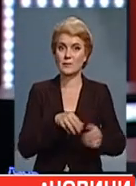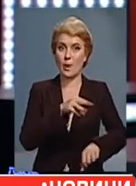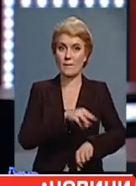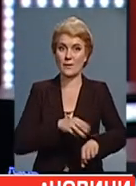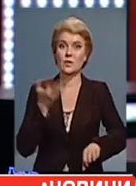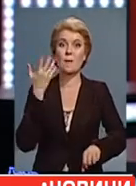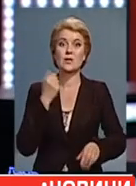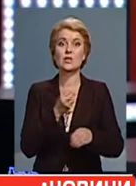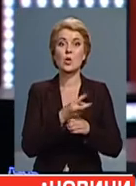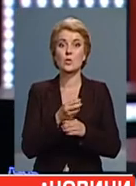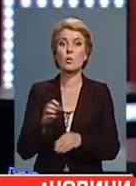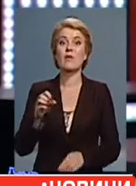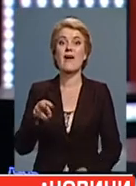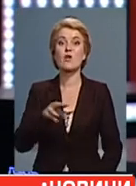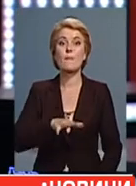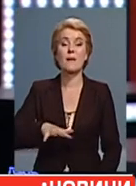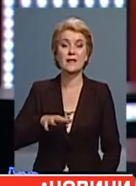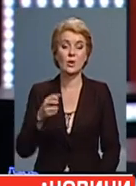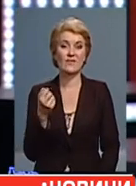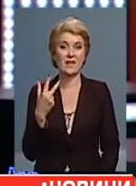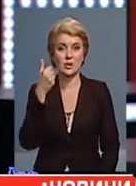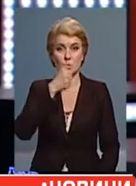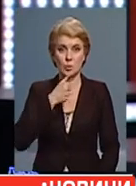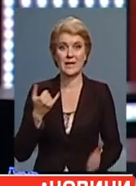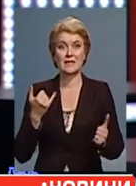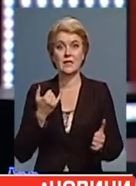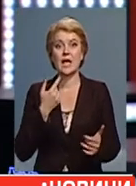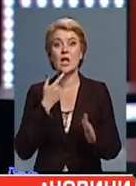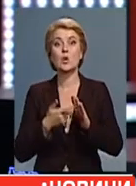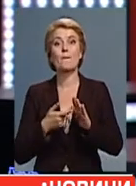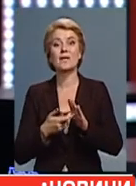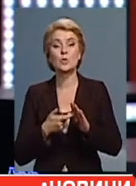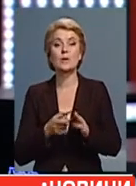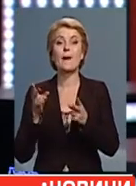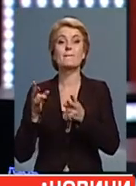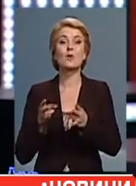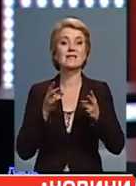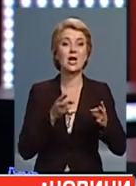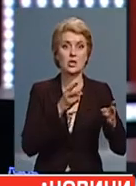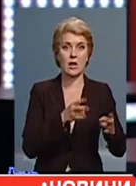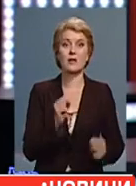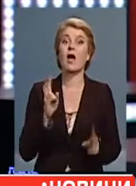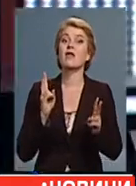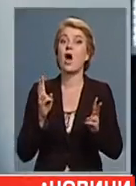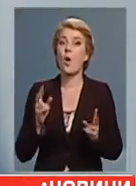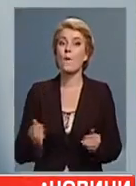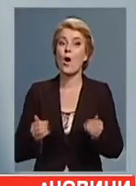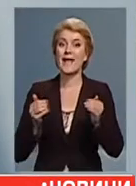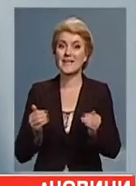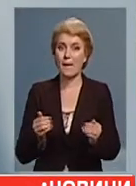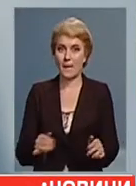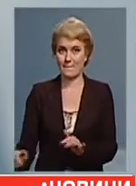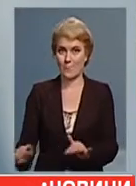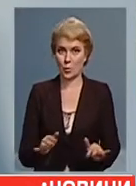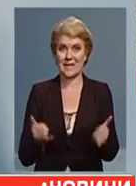розгону Євромайдану 2013 року. Сьогодні в суді допитують постраждалих. На якому етапі процес зараз, знає Григорій Пирлік. Він